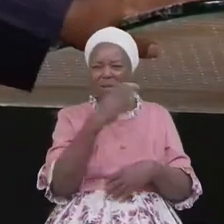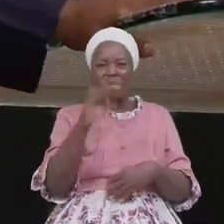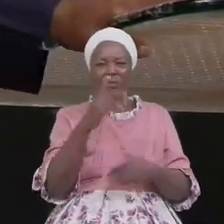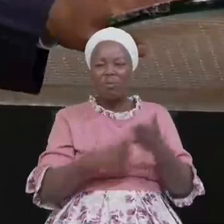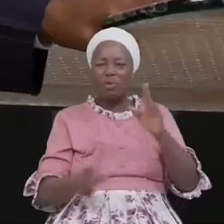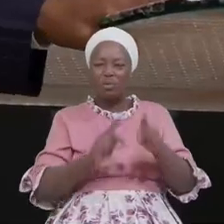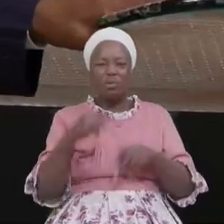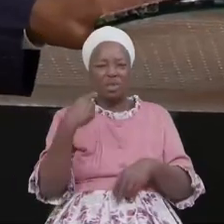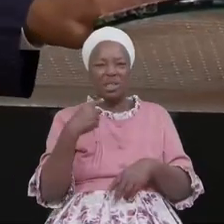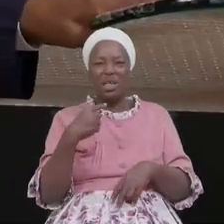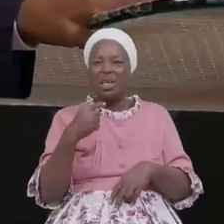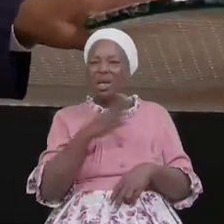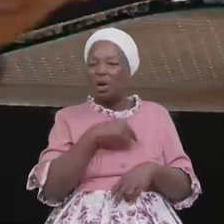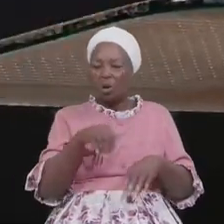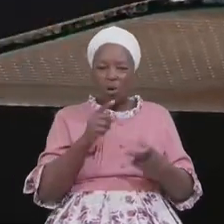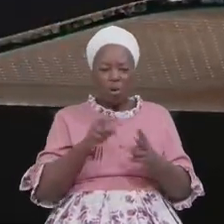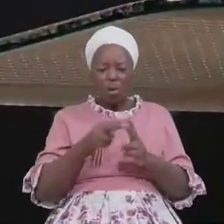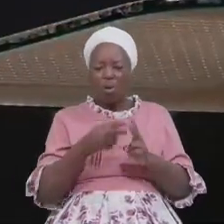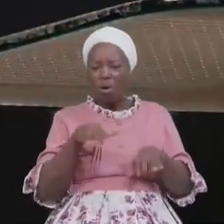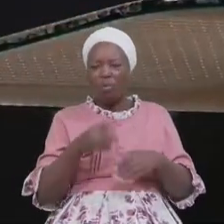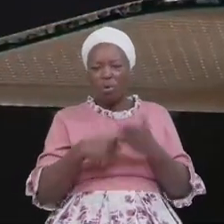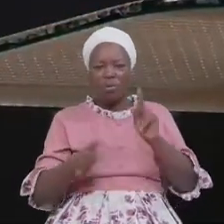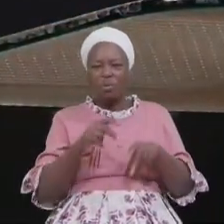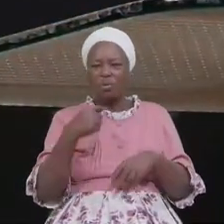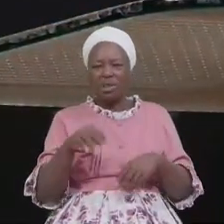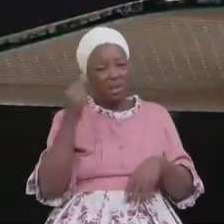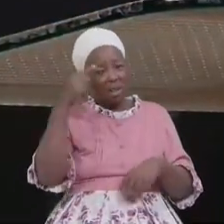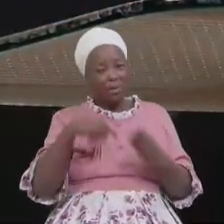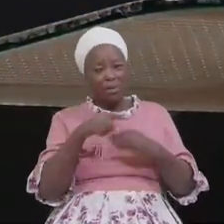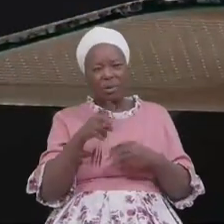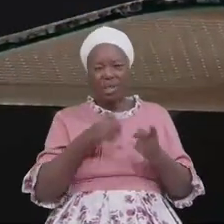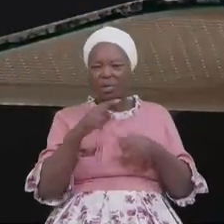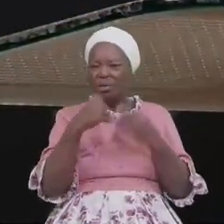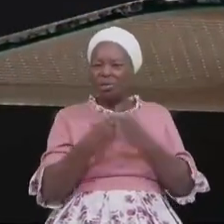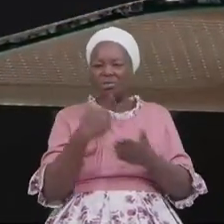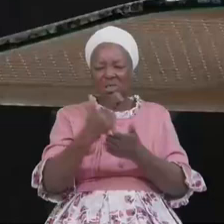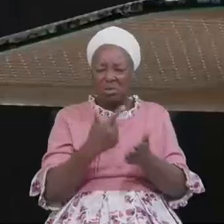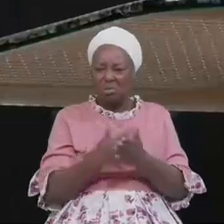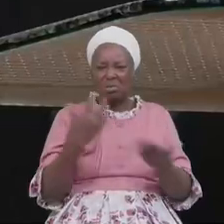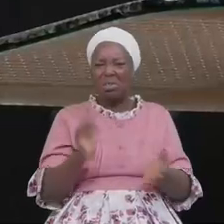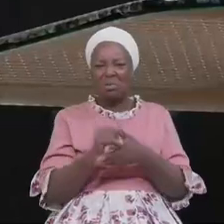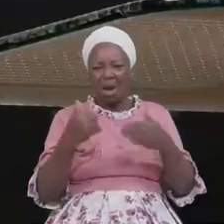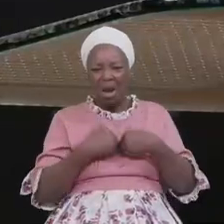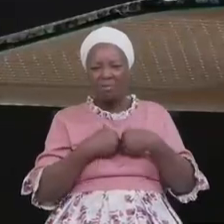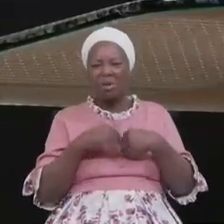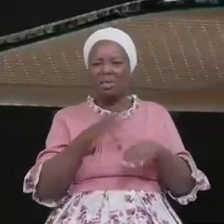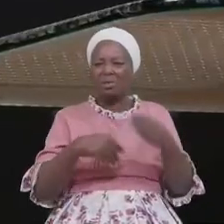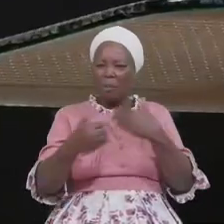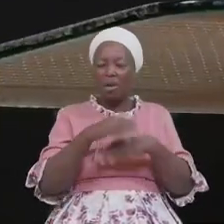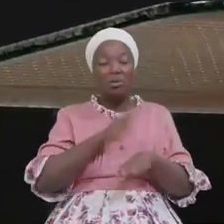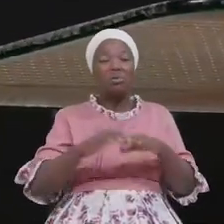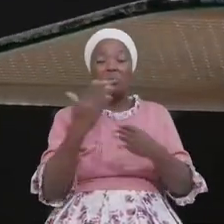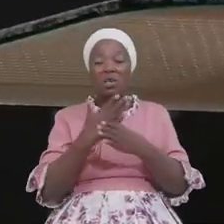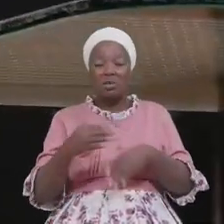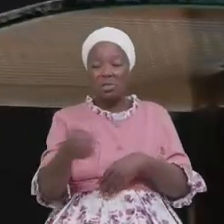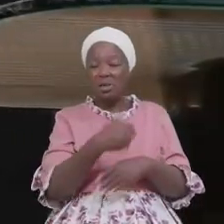vont penser de toi, ou les commentaires, ou les discussions derrière toi. Ne t'en fais pas pour ça. Dis ce que